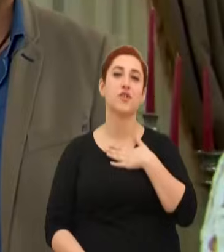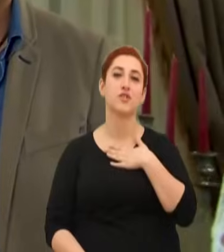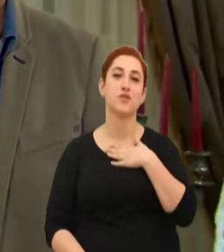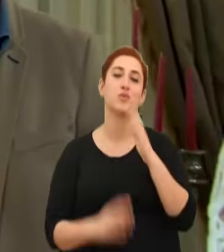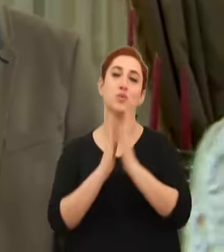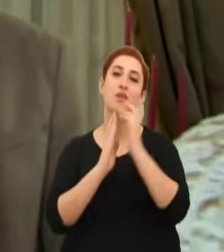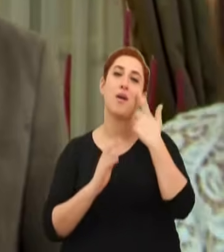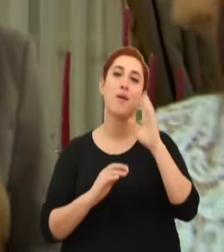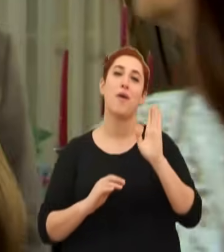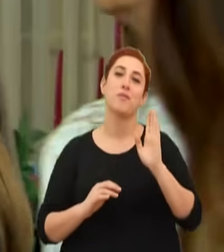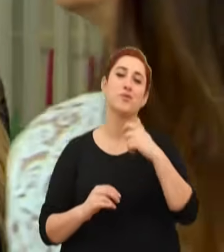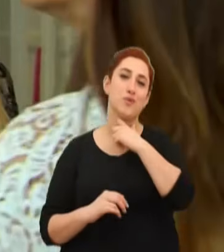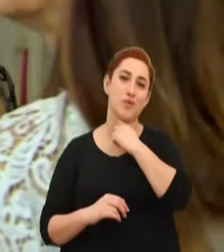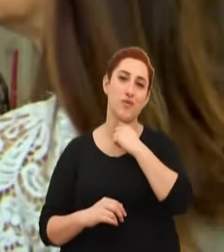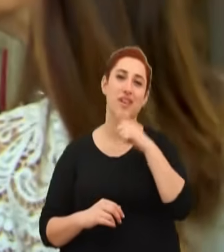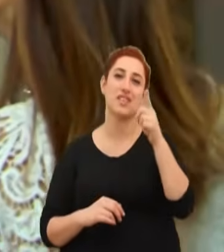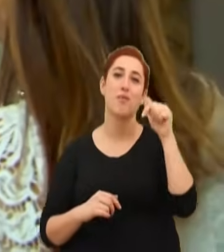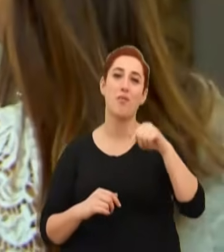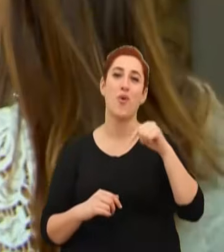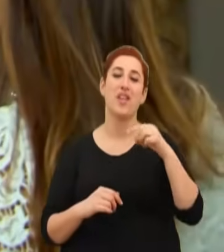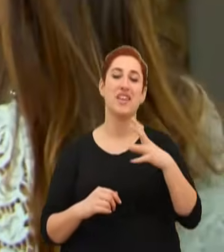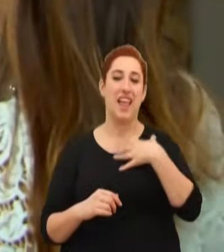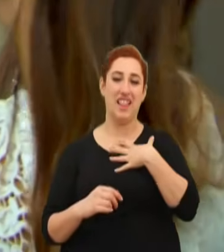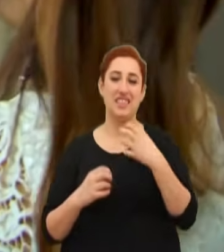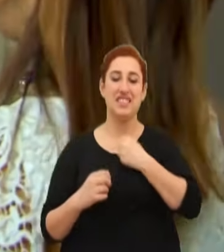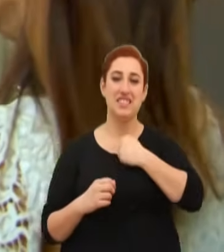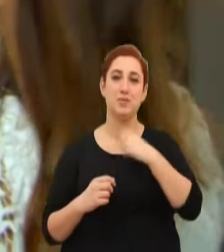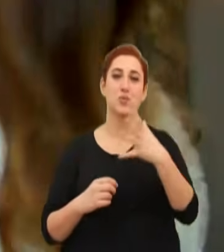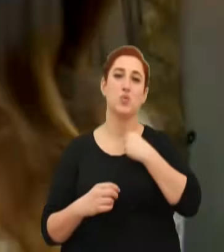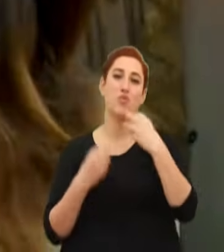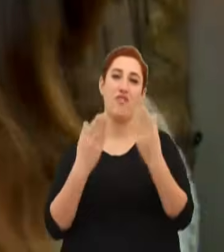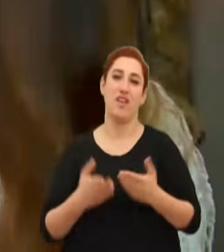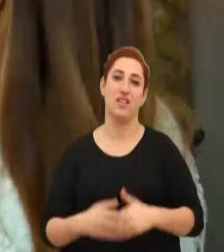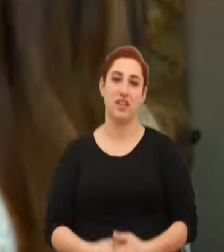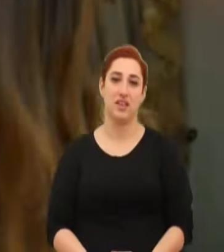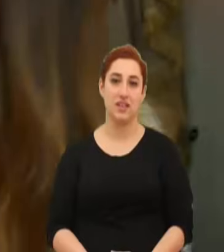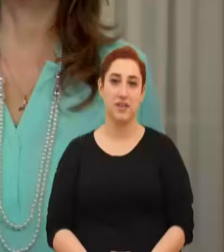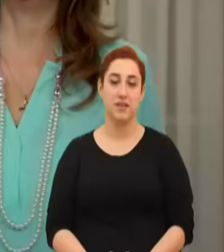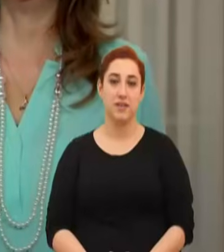Cavidancığım. Kusura bakma hayatım ne olur. Seni de böyle kendi sıkıntılarımızla üzdük.